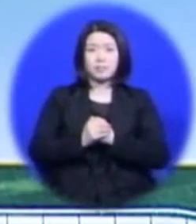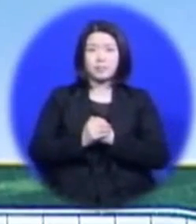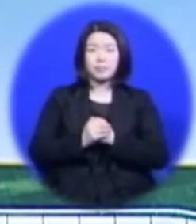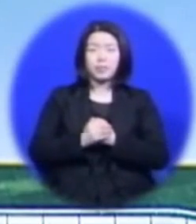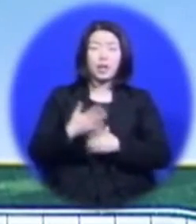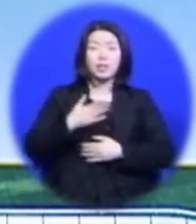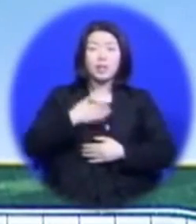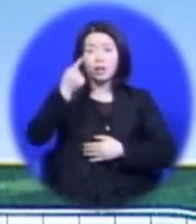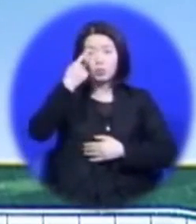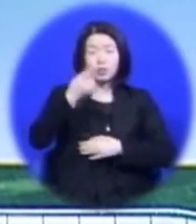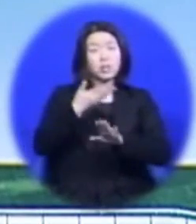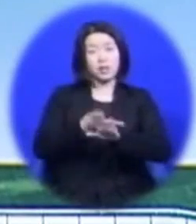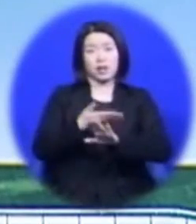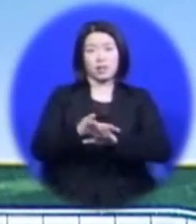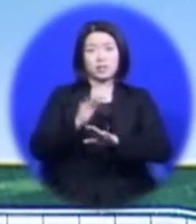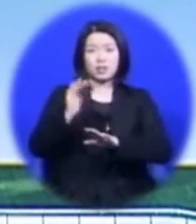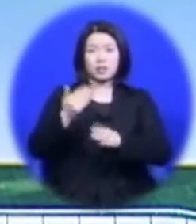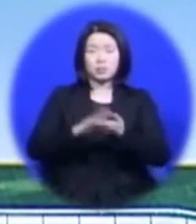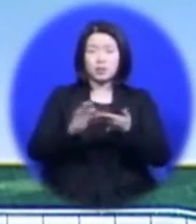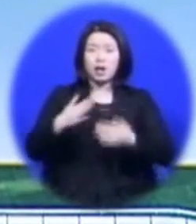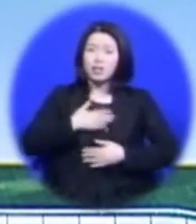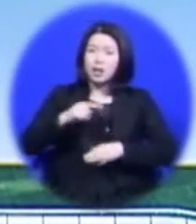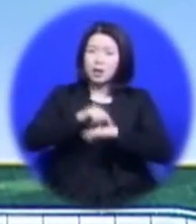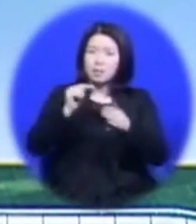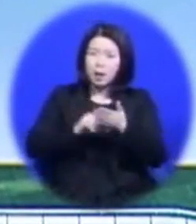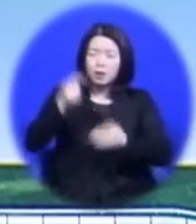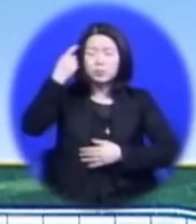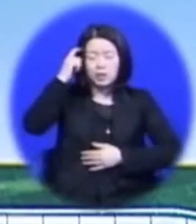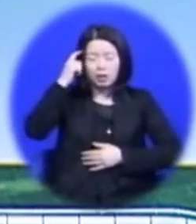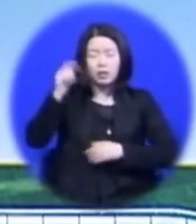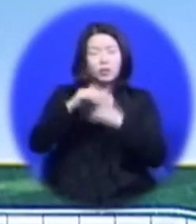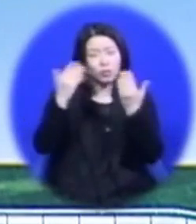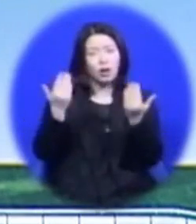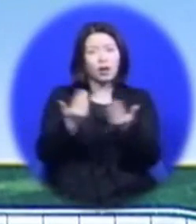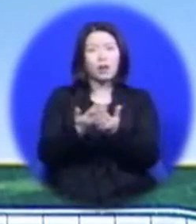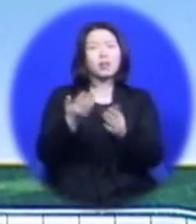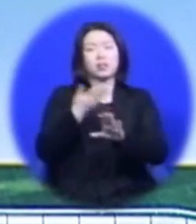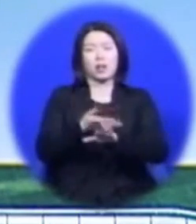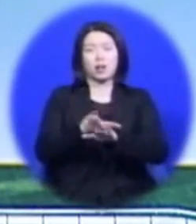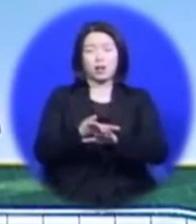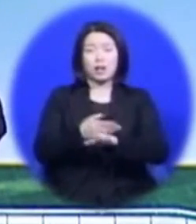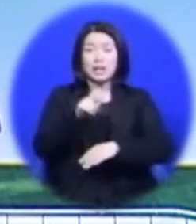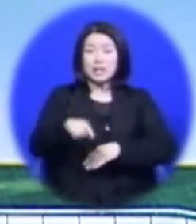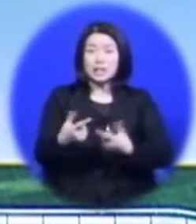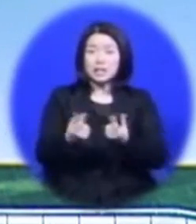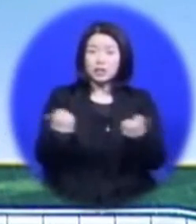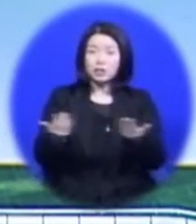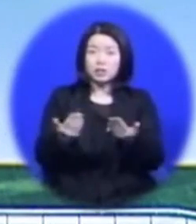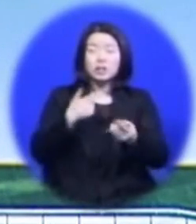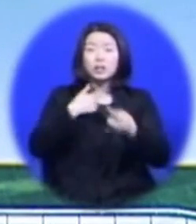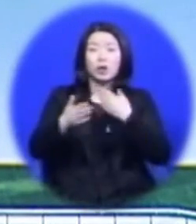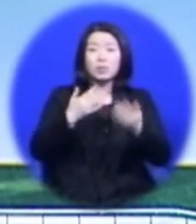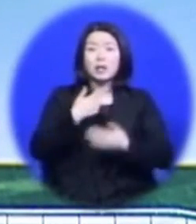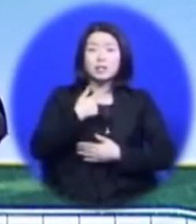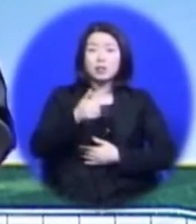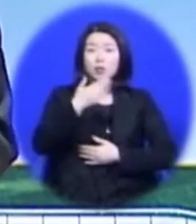내 눈이 달라져 버렸습니다. 내 마음 생각이 달라져 버렸습니다. 이런 일을 경험해 보시지 않았나요?